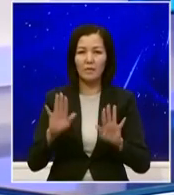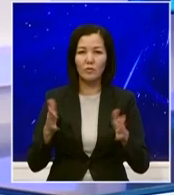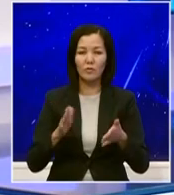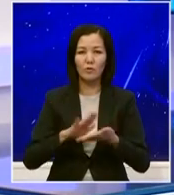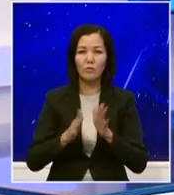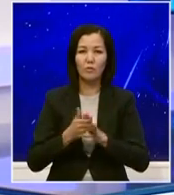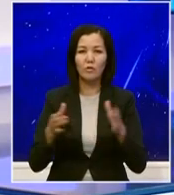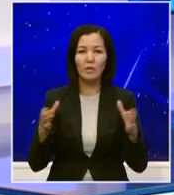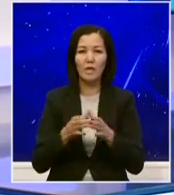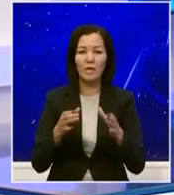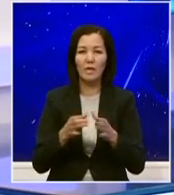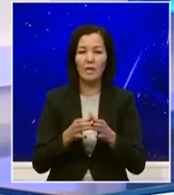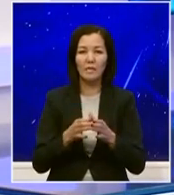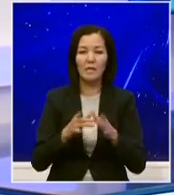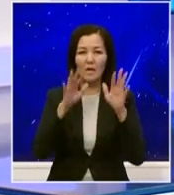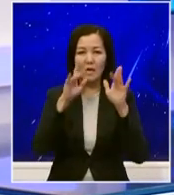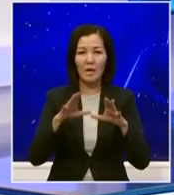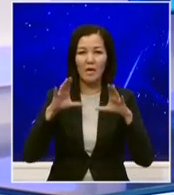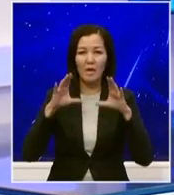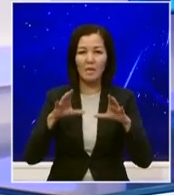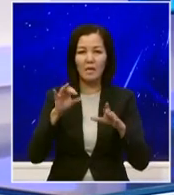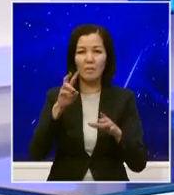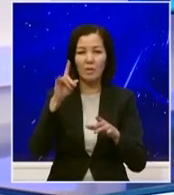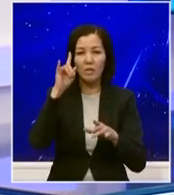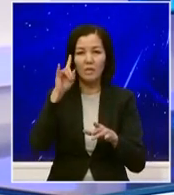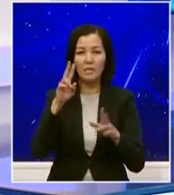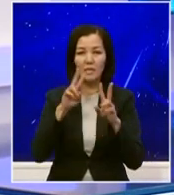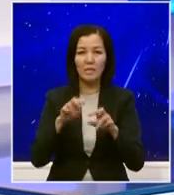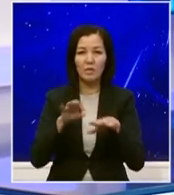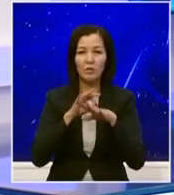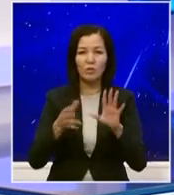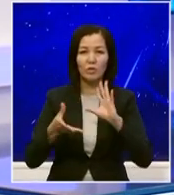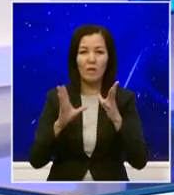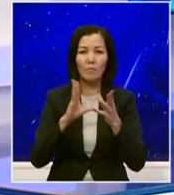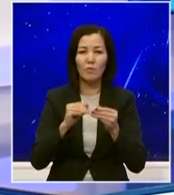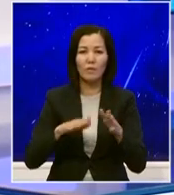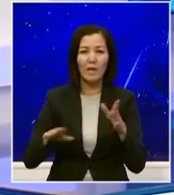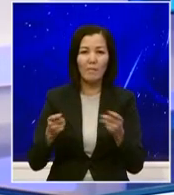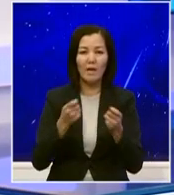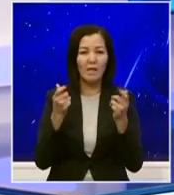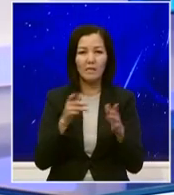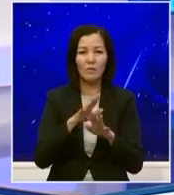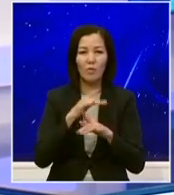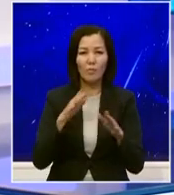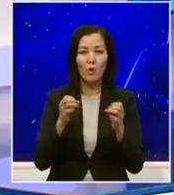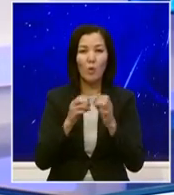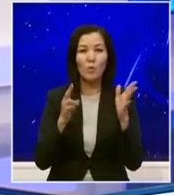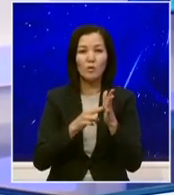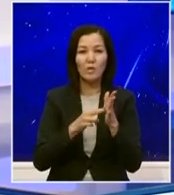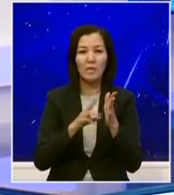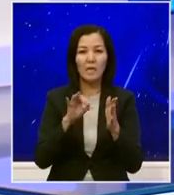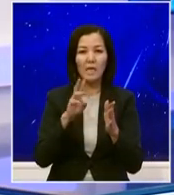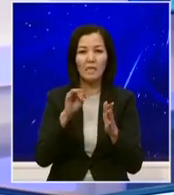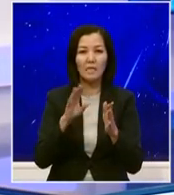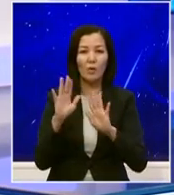жағдайлар департаменті қары қалың Еңбекшіқазақ ауданында тексеріс жүргізді. Жалпы өңірде мұндай аймақ аз емес, саны 17, бірі